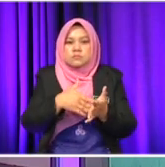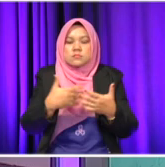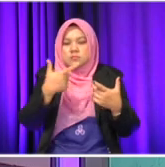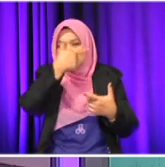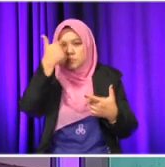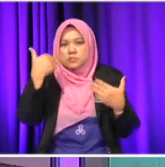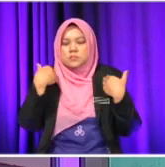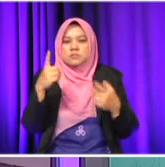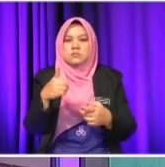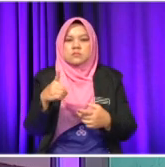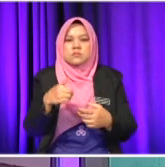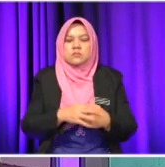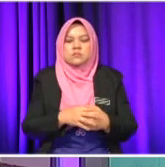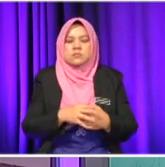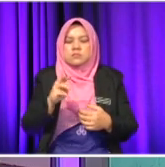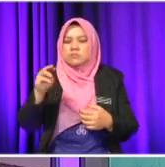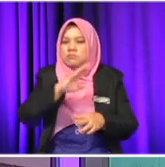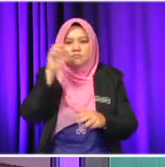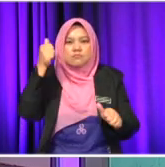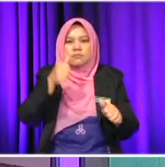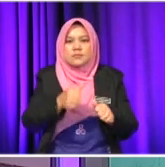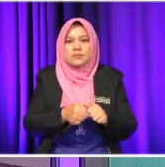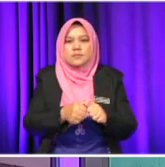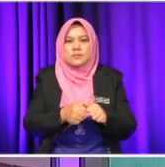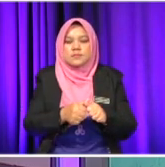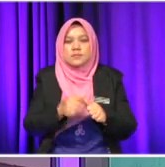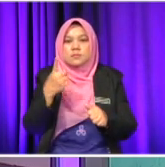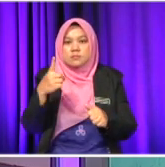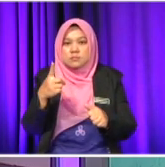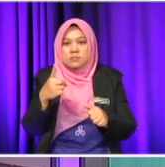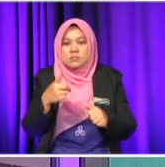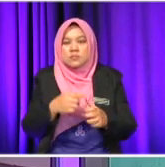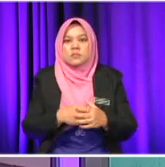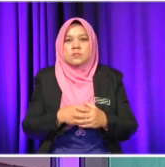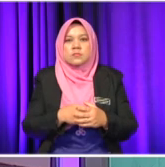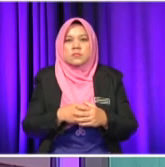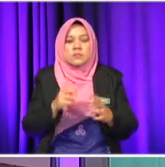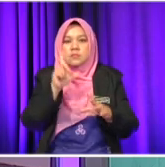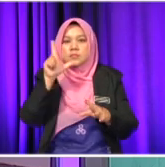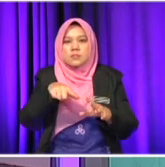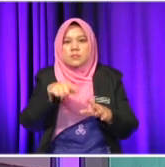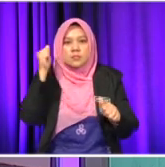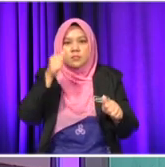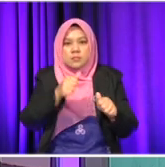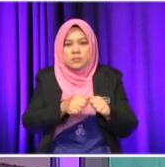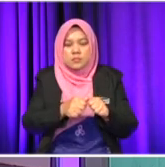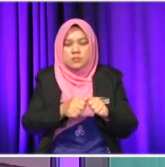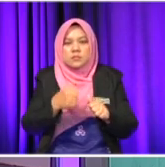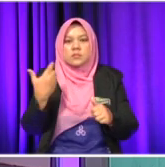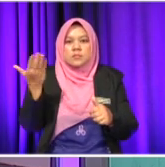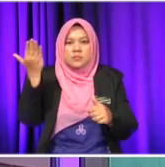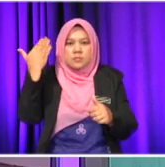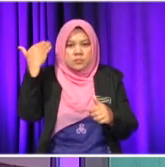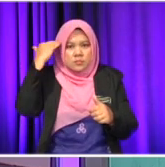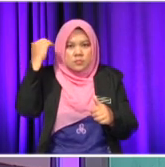kadang-kadang murid dia macam tak ingat yang sebelah-sebelas nih Kamu ingat 11 11 pun Tak peka kamu record apa